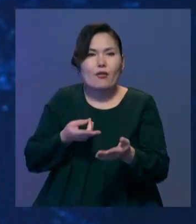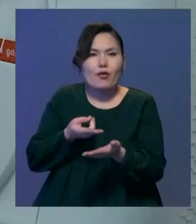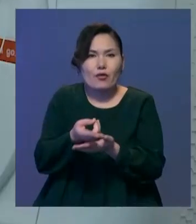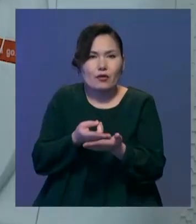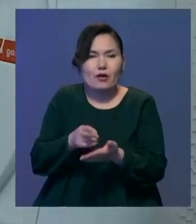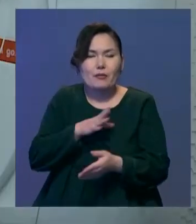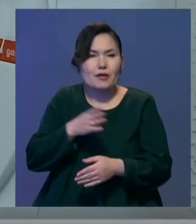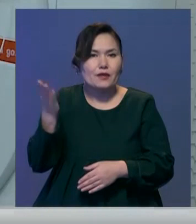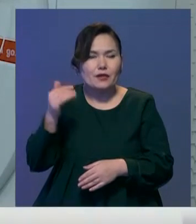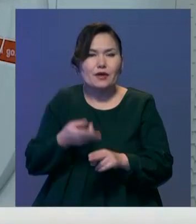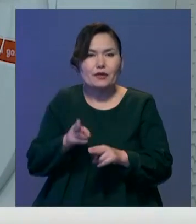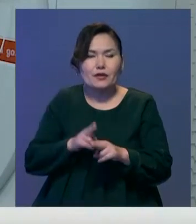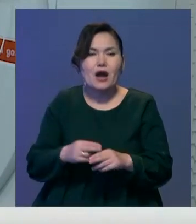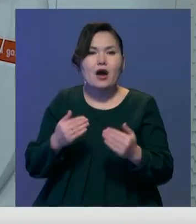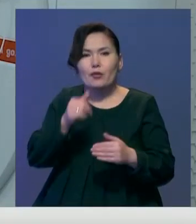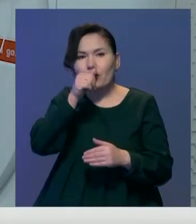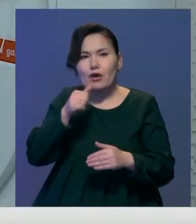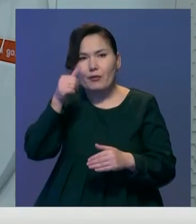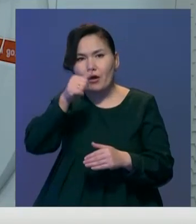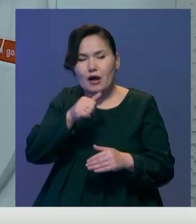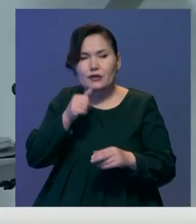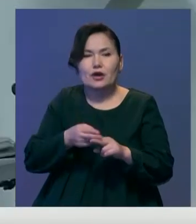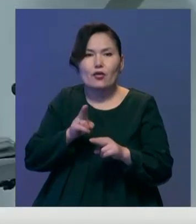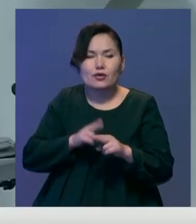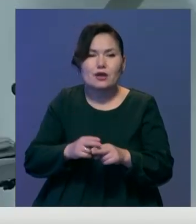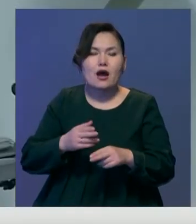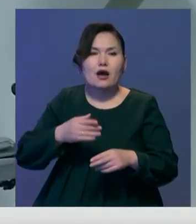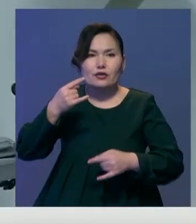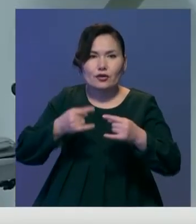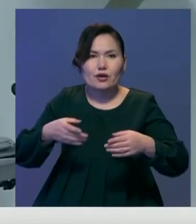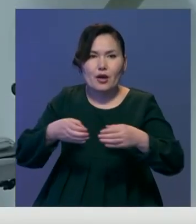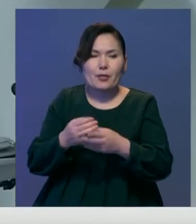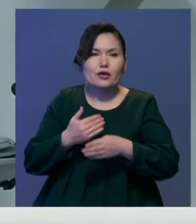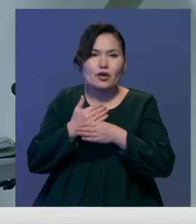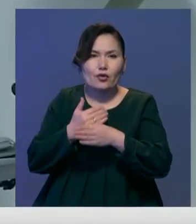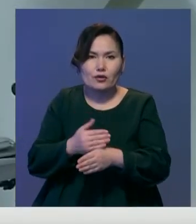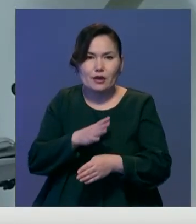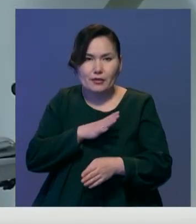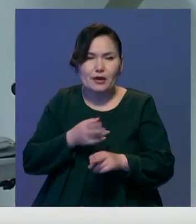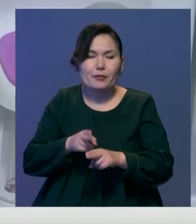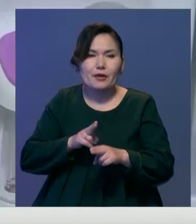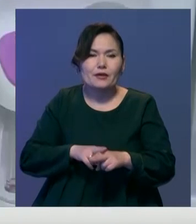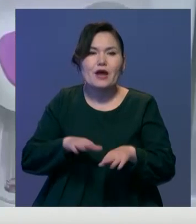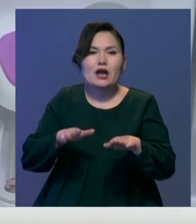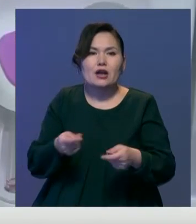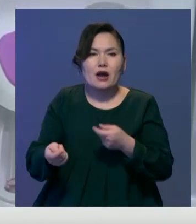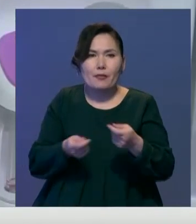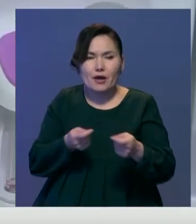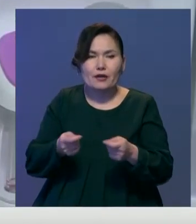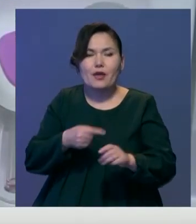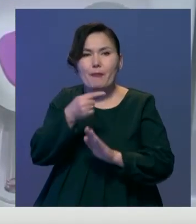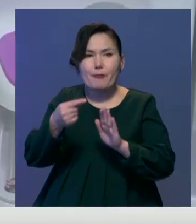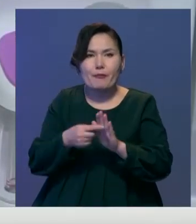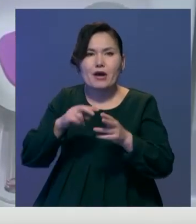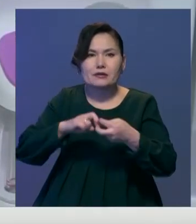түсіретін. Қалыптасқан жағдайды былтыр біздің арна тілшілері көтеріп, арнайы сюжетте дайындаған еді. Кейін жергілікті әкімдік мәселені назарға